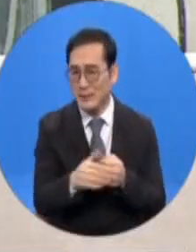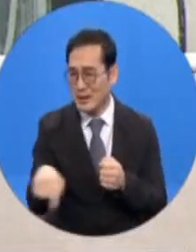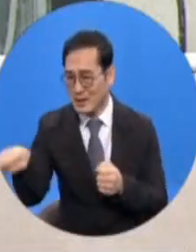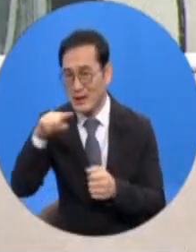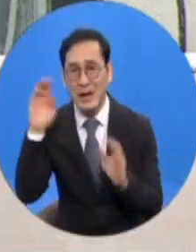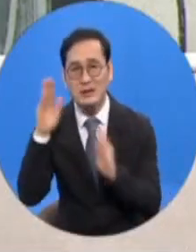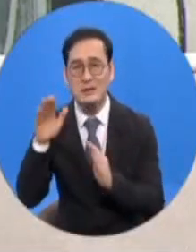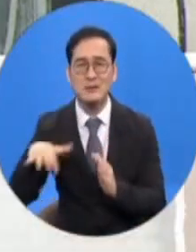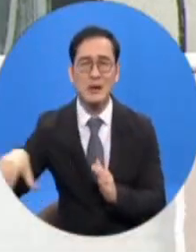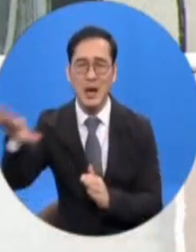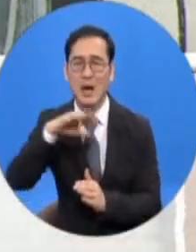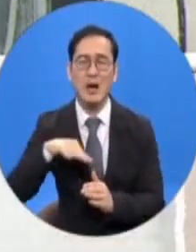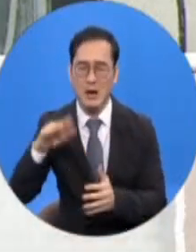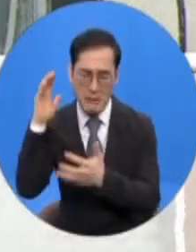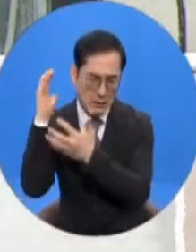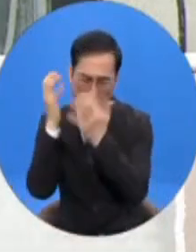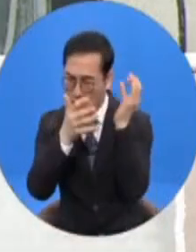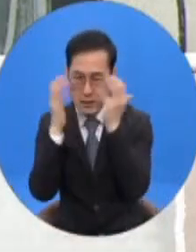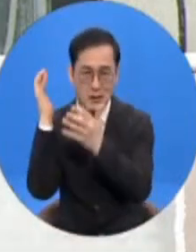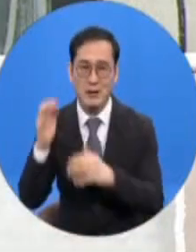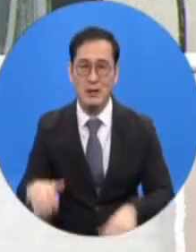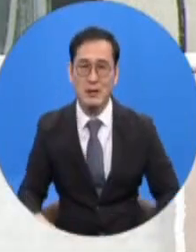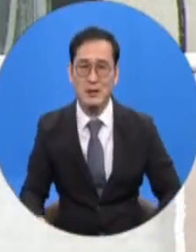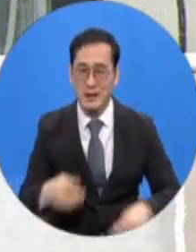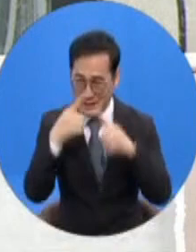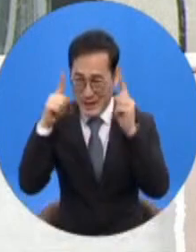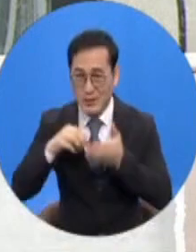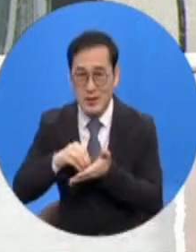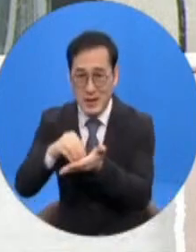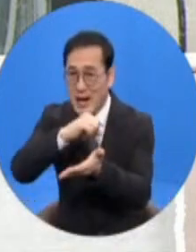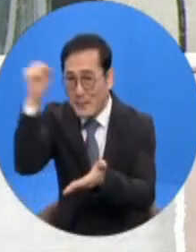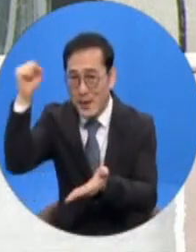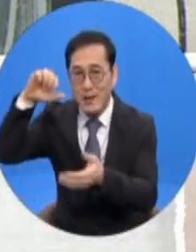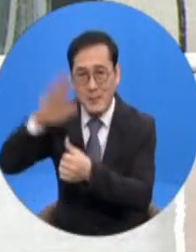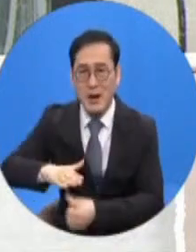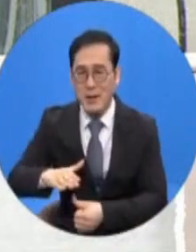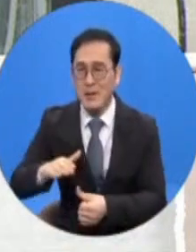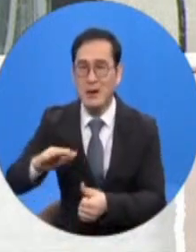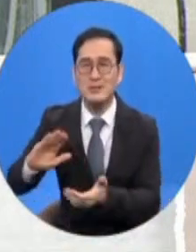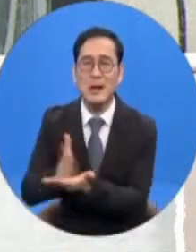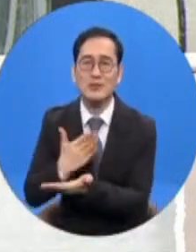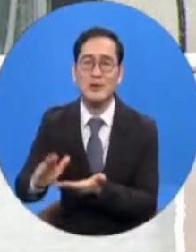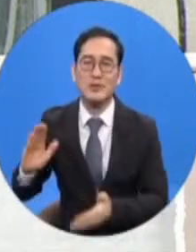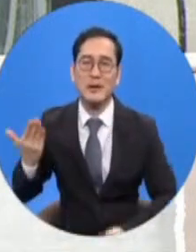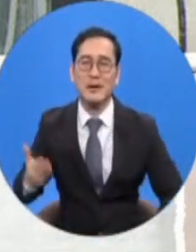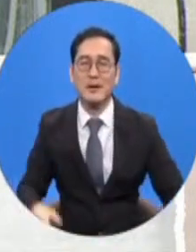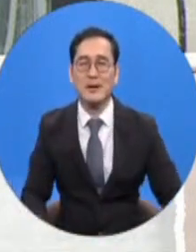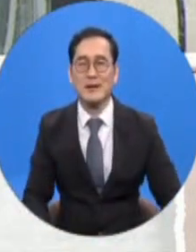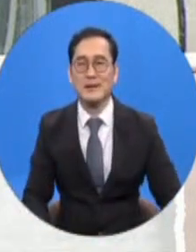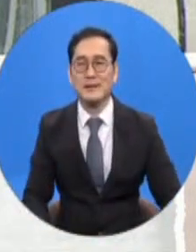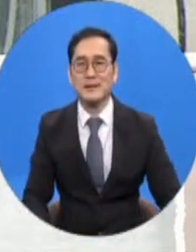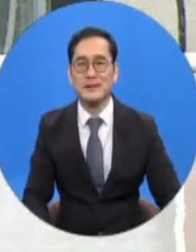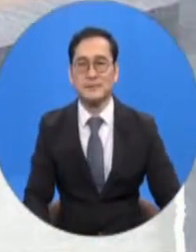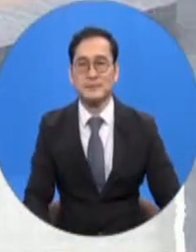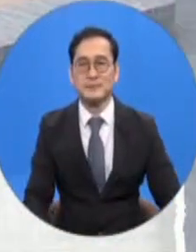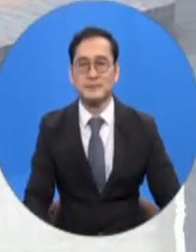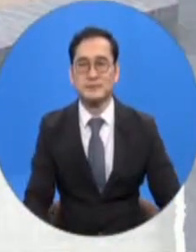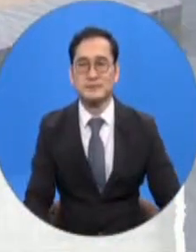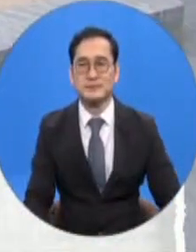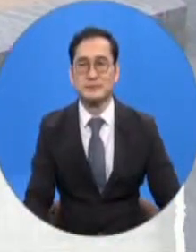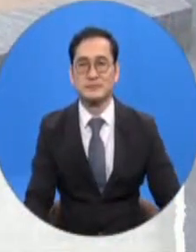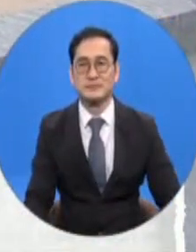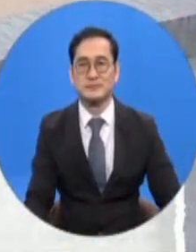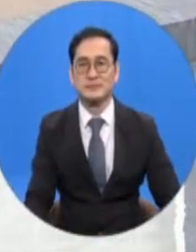이사후 대체가 어떻게 이루어질 주도 굉장히 좀 논란거리로 작용하지 않을까 싶습니다 예 2 생명 과학 투 정답